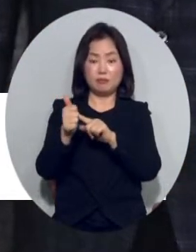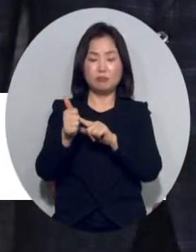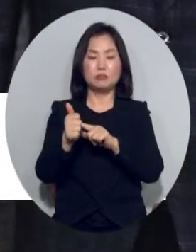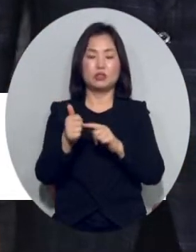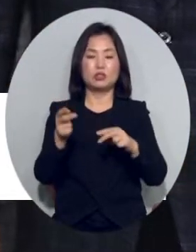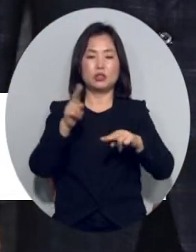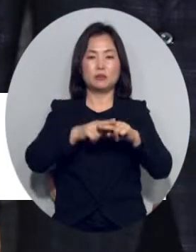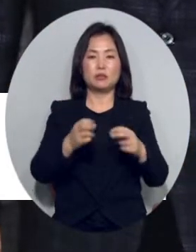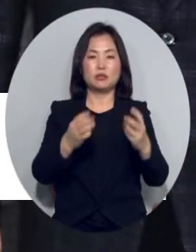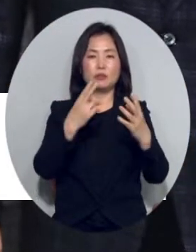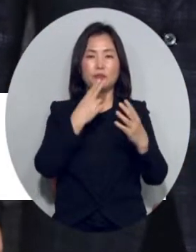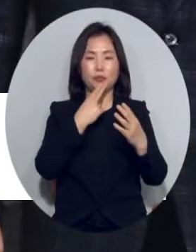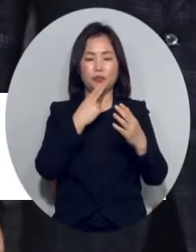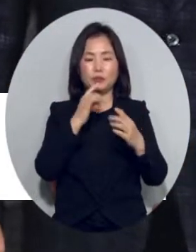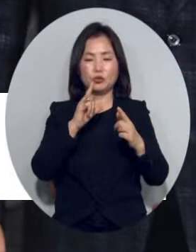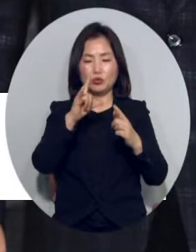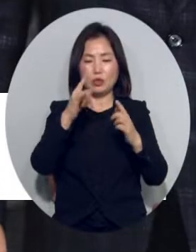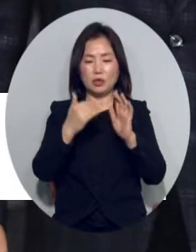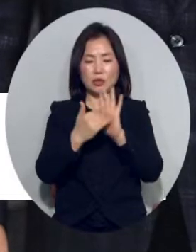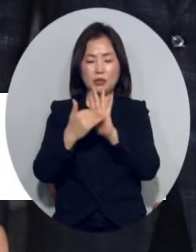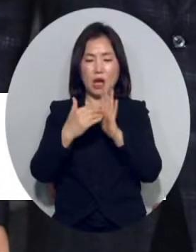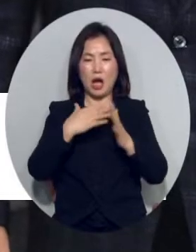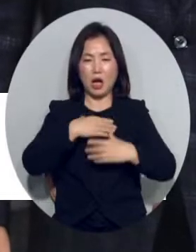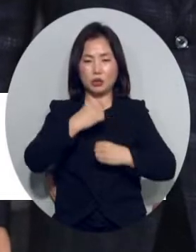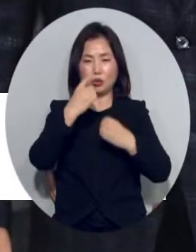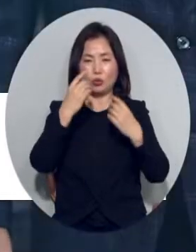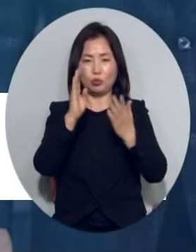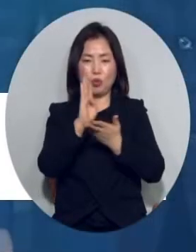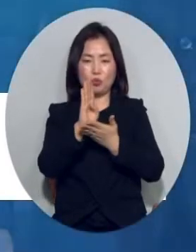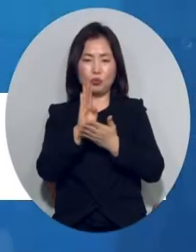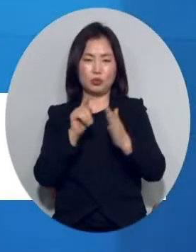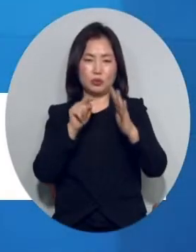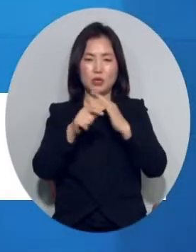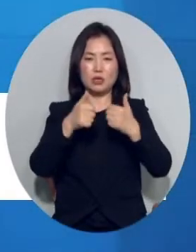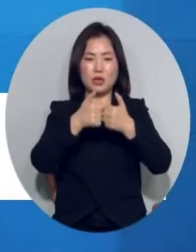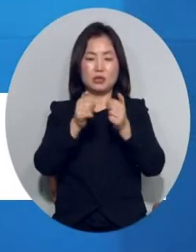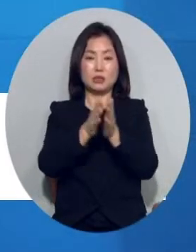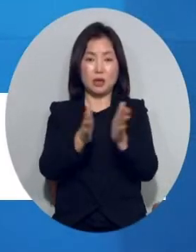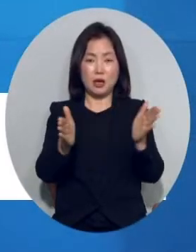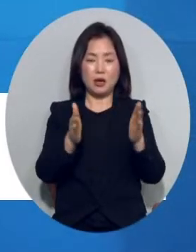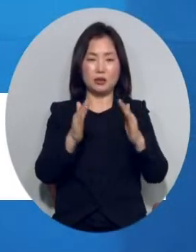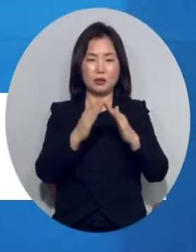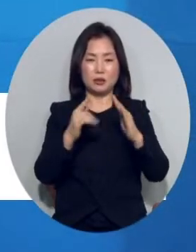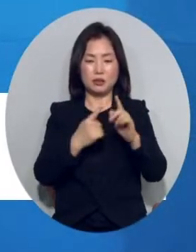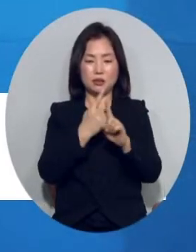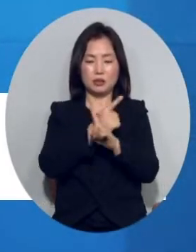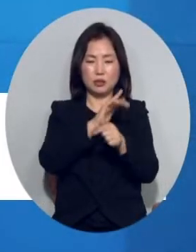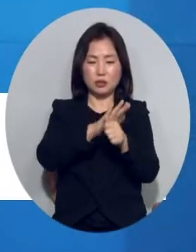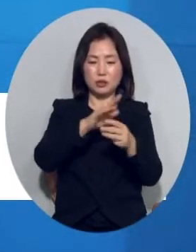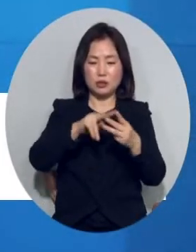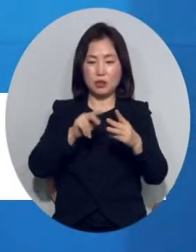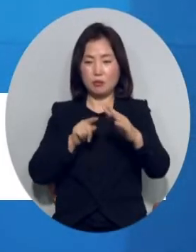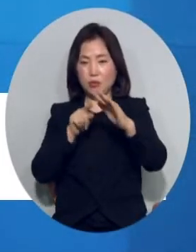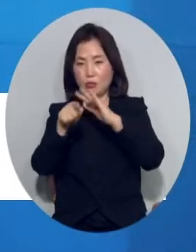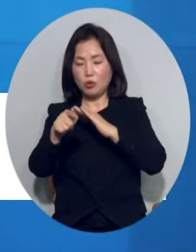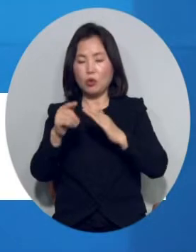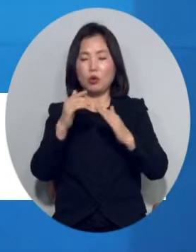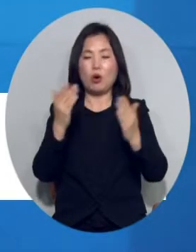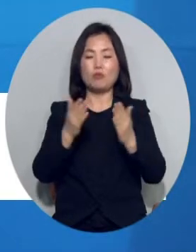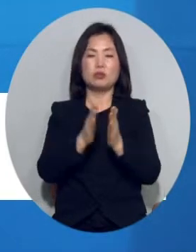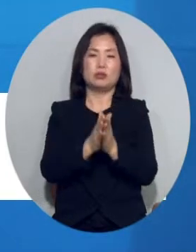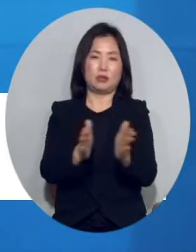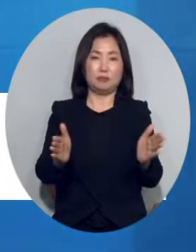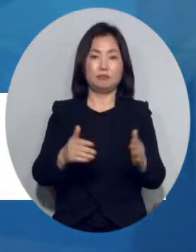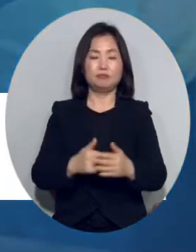취임식 없이 중앙 재난 대책 안 좀 본부 회의 참석을 시작으로 재택 치료 지원 센터를 방문하며 공식 업무에